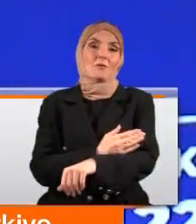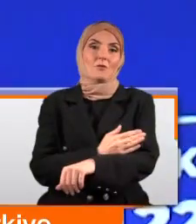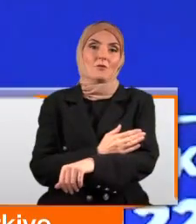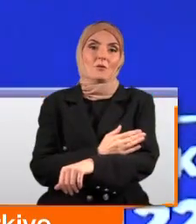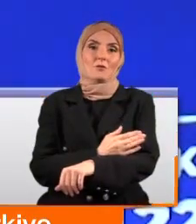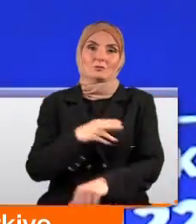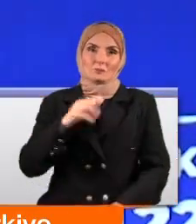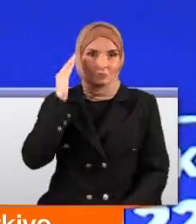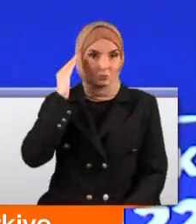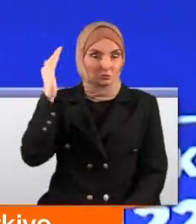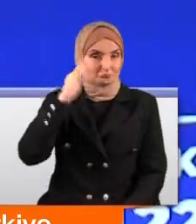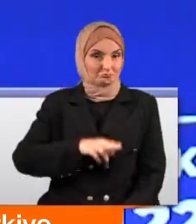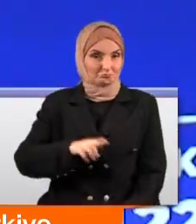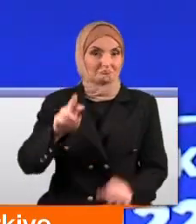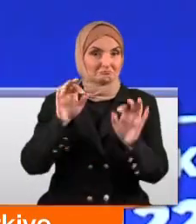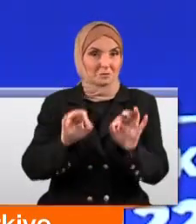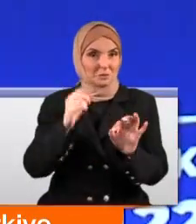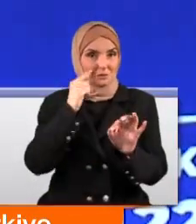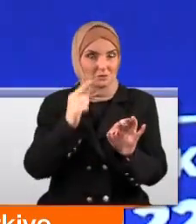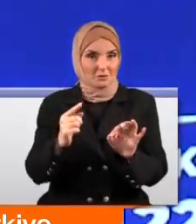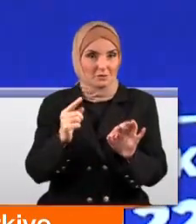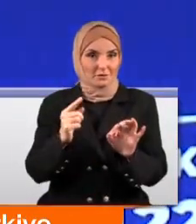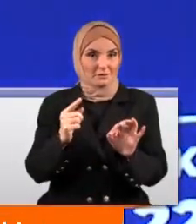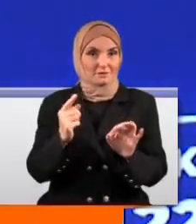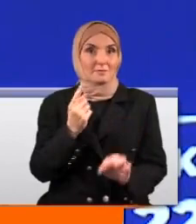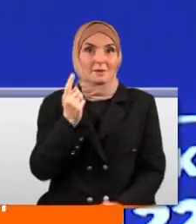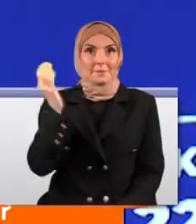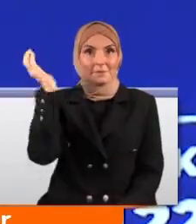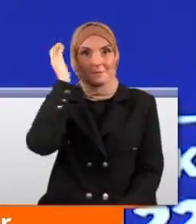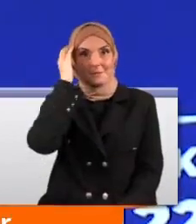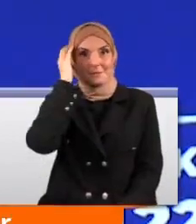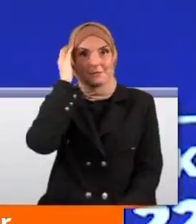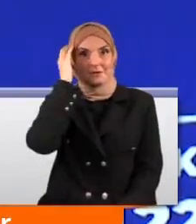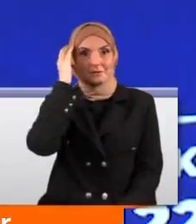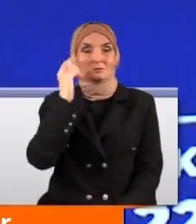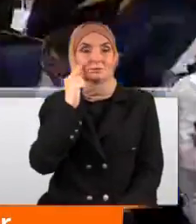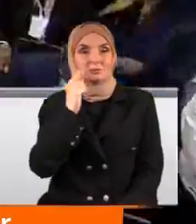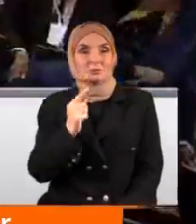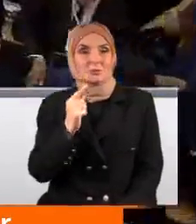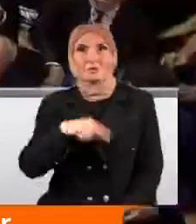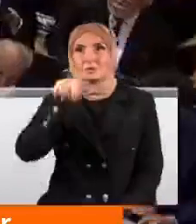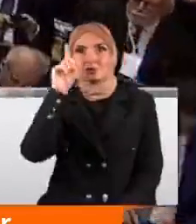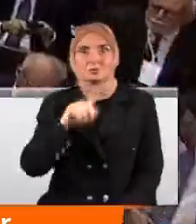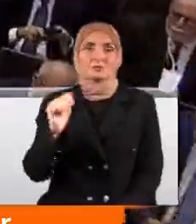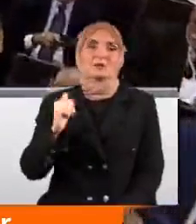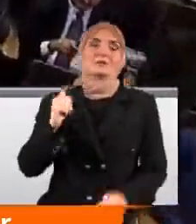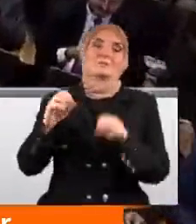Kutlu Yolda bir kilometre taşını daha bugün geride bırakıyoruz.